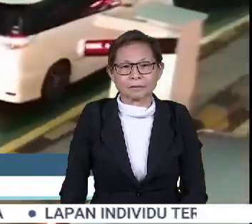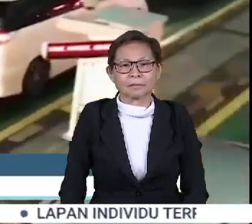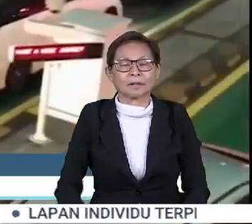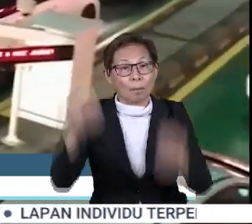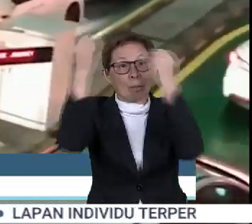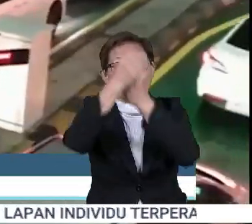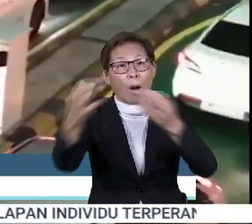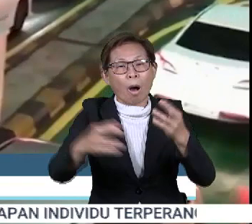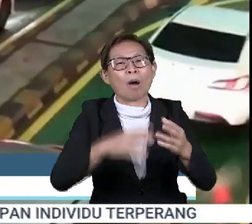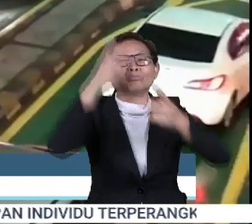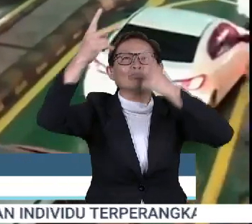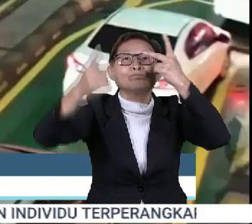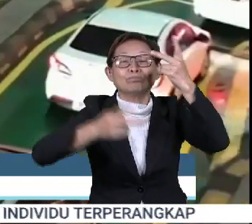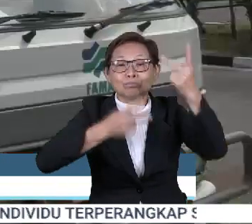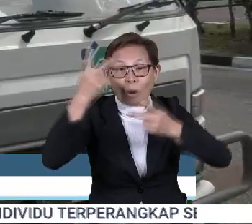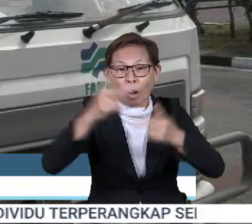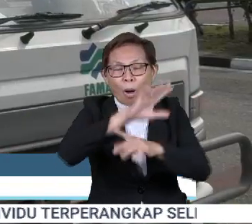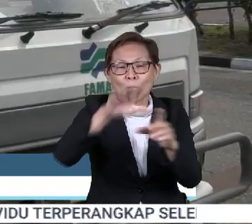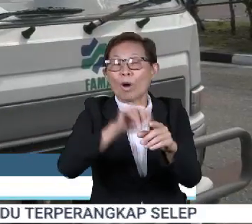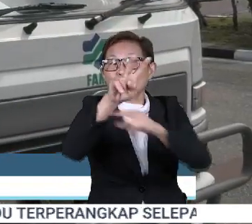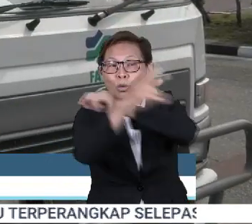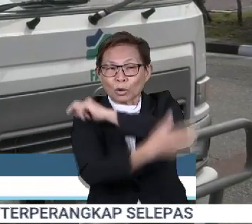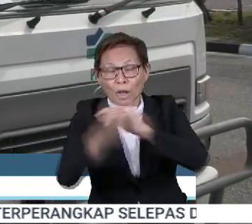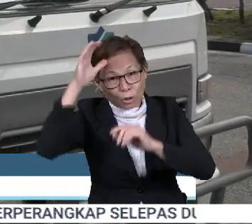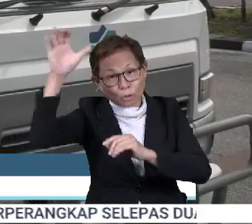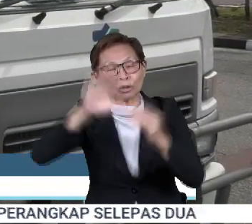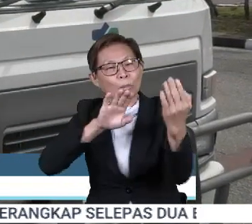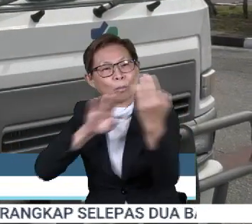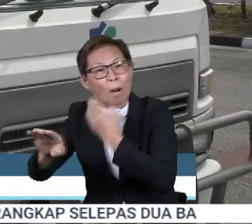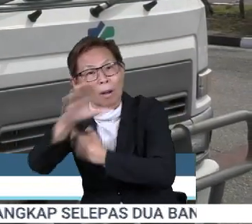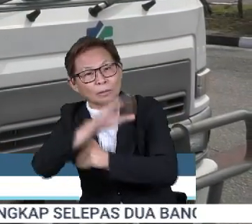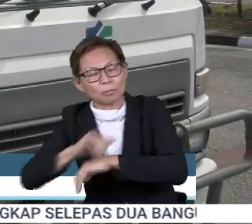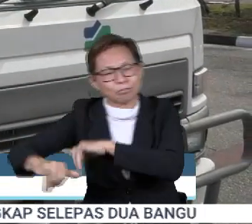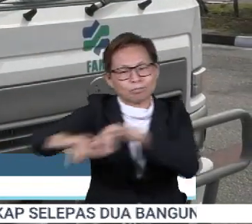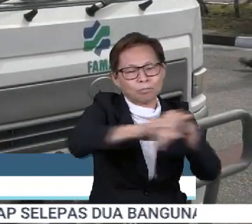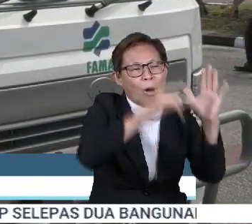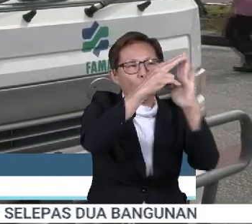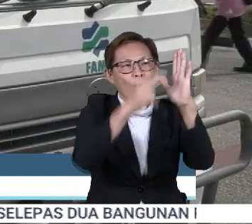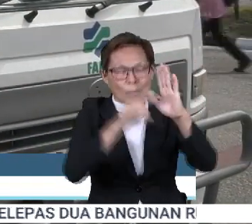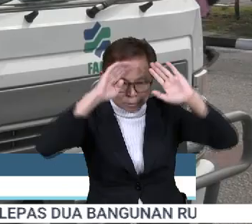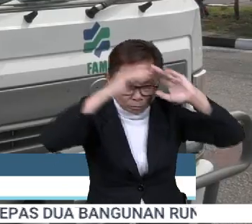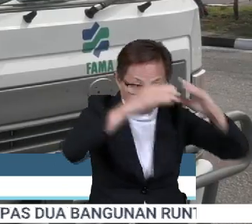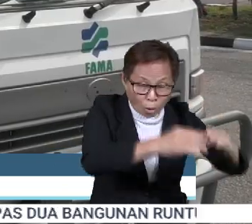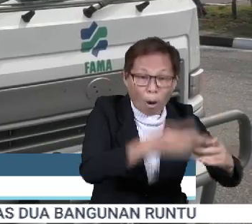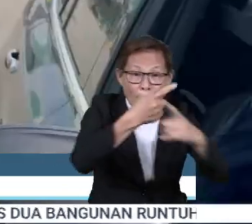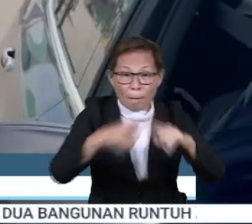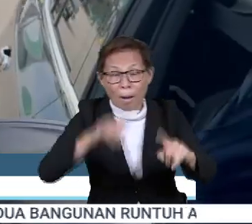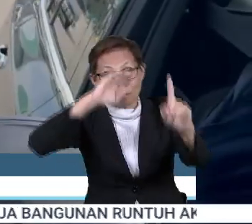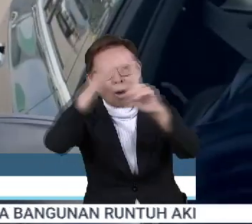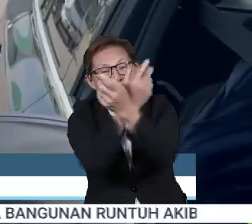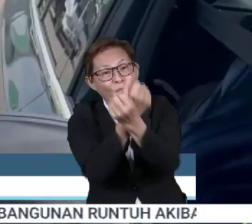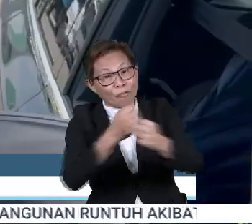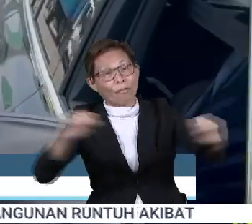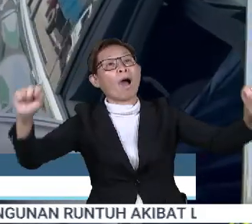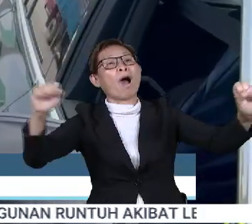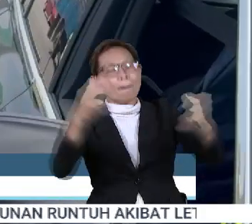dalam rangka peraturan membabikan dua negara konsep timbal balas dan keseragaman peraturan ditekankan namun aspek kedaulatan